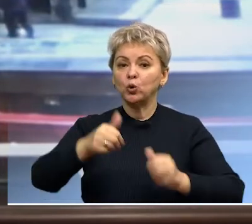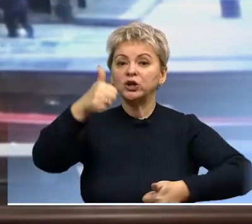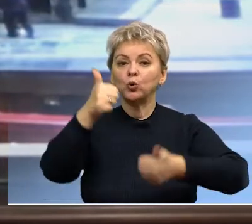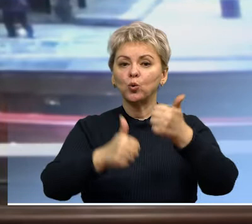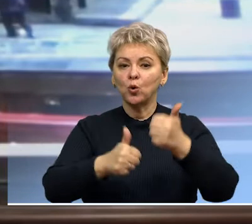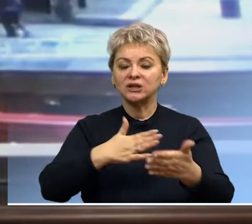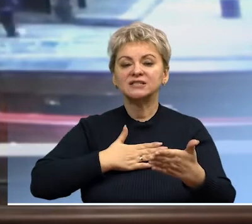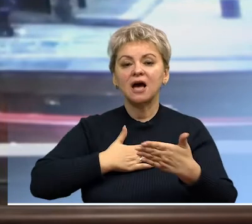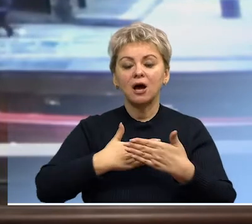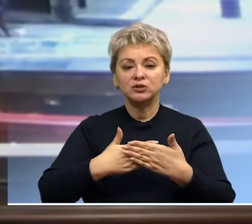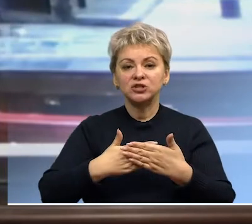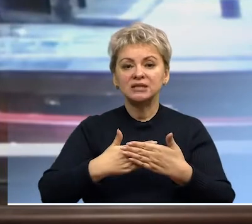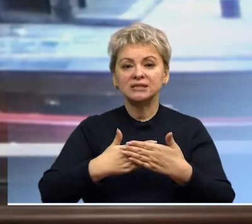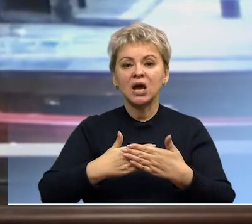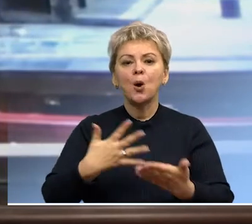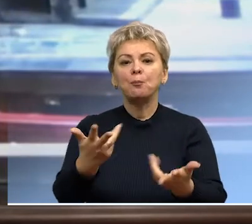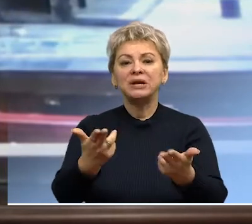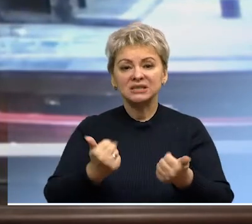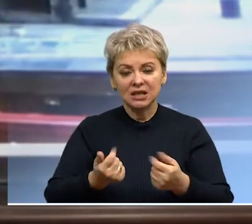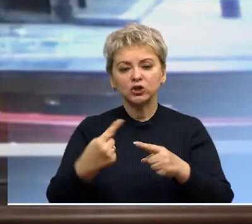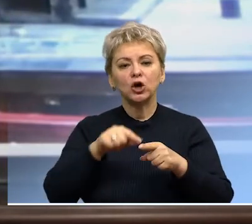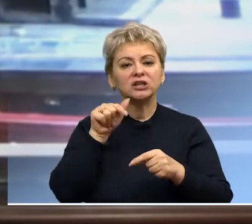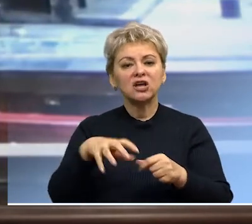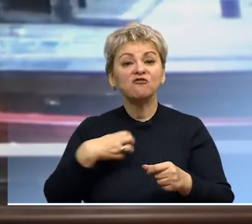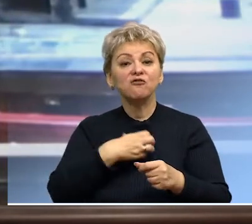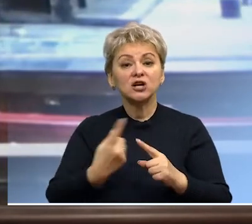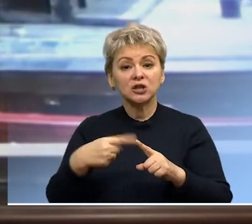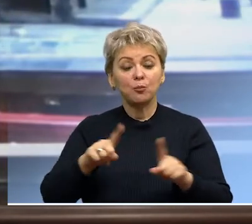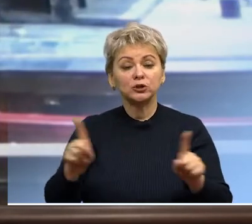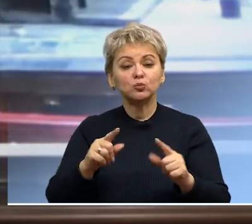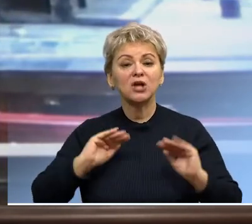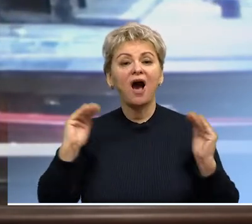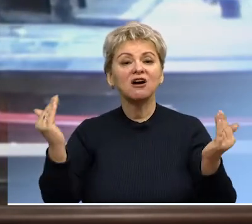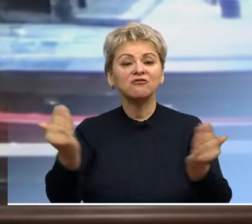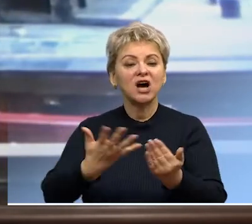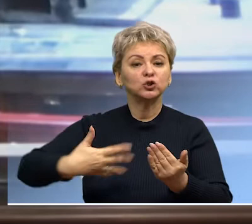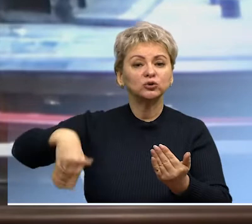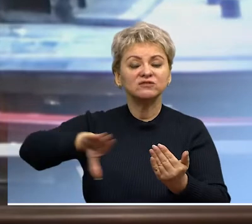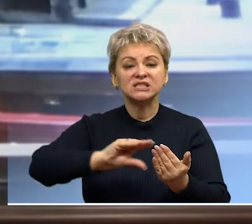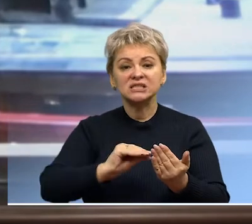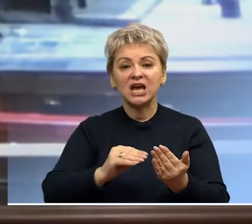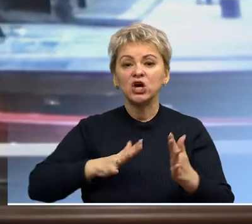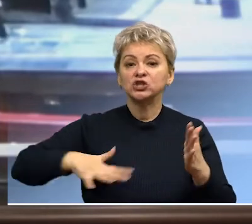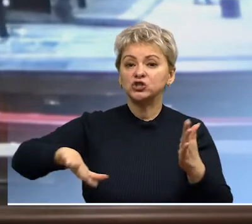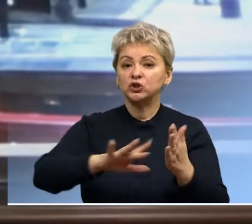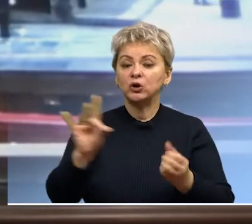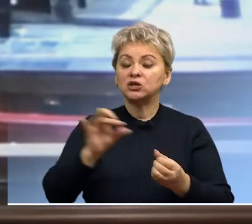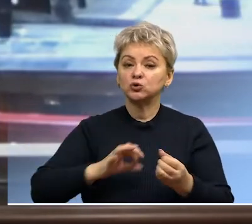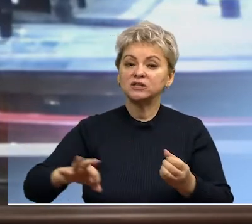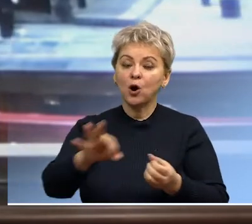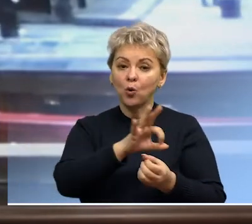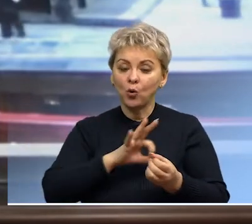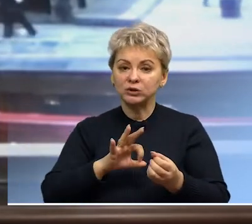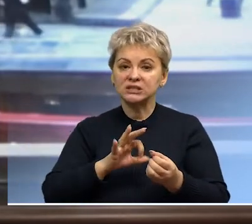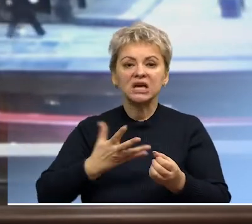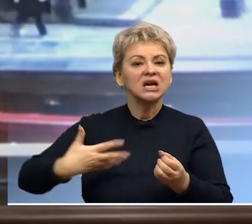итоги конкурса «Общественное признание». Это тоже очень важно, потому что он охватывает все абсолютно территории